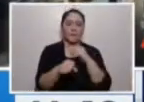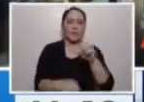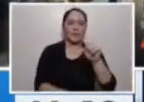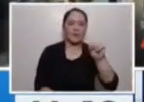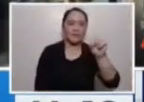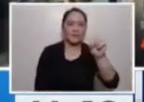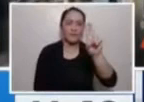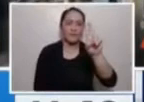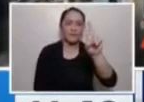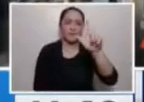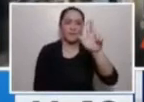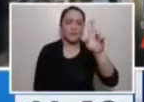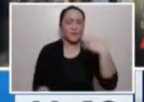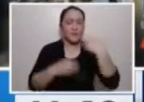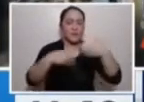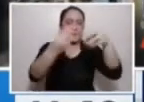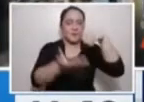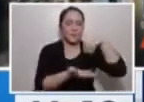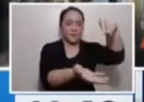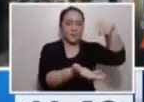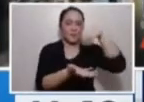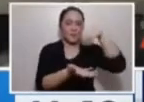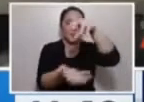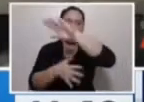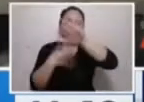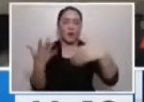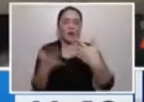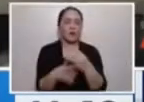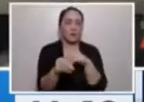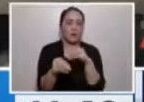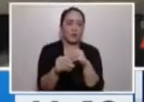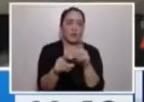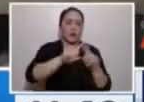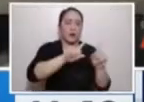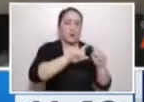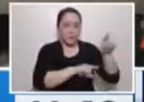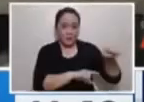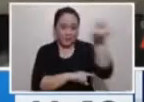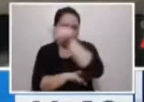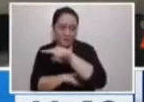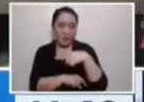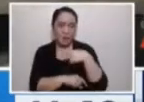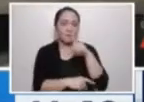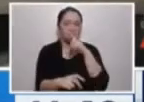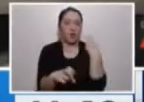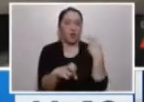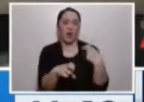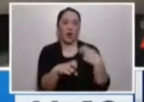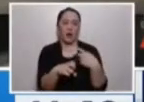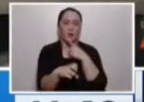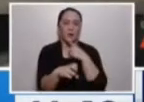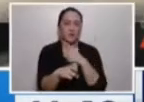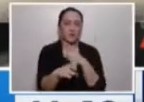para lang makatulong ngayong marami ang nawalan ng pangkabuhayan dala ng GCQ. Ayon kay Municipal